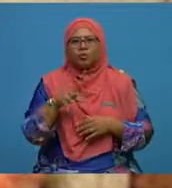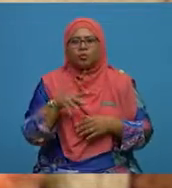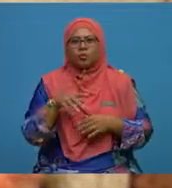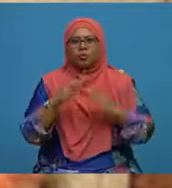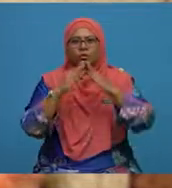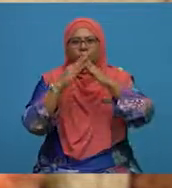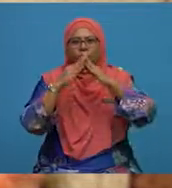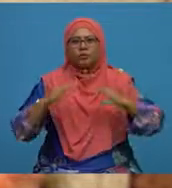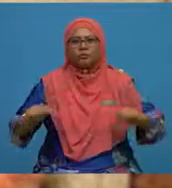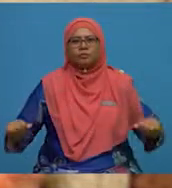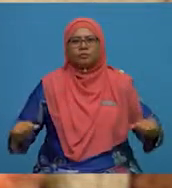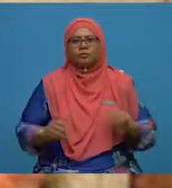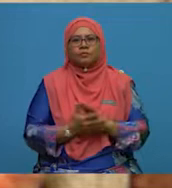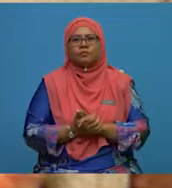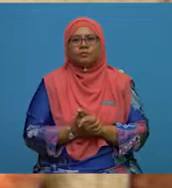Mesir.